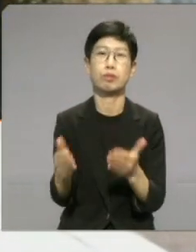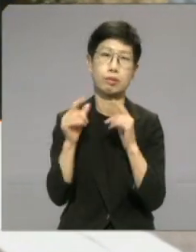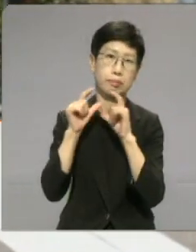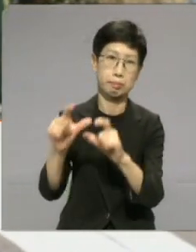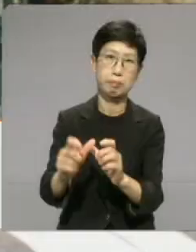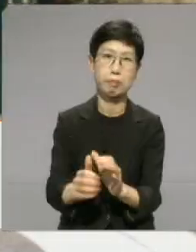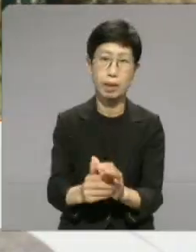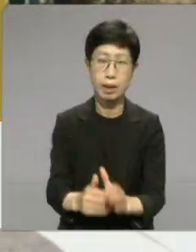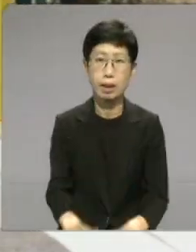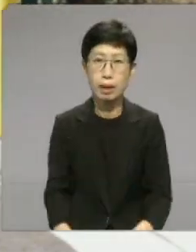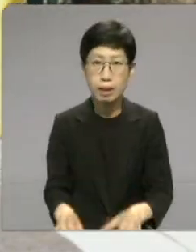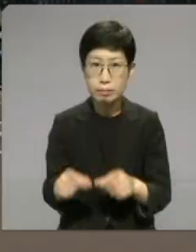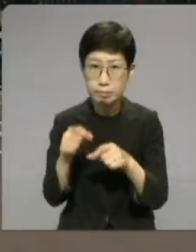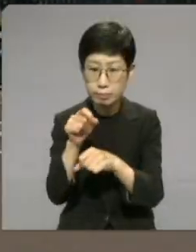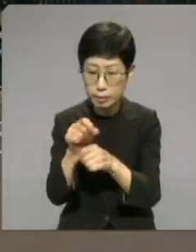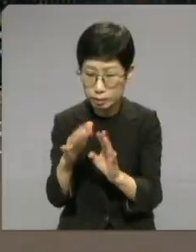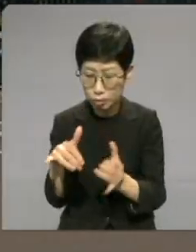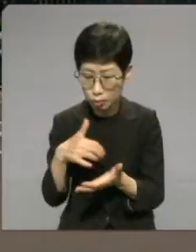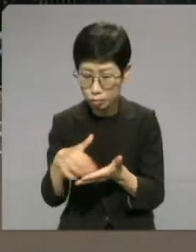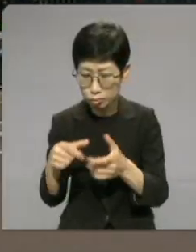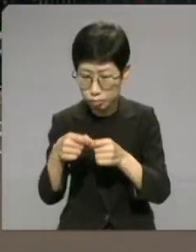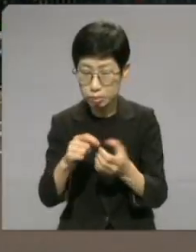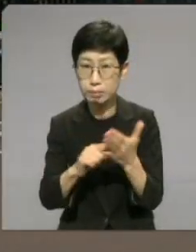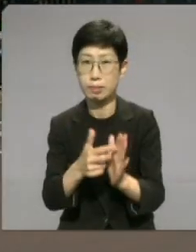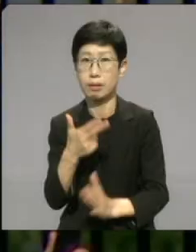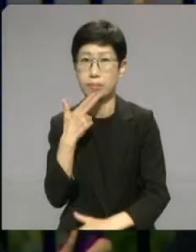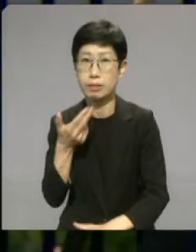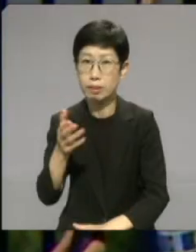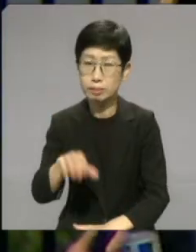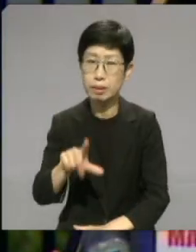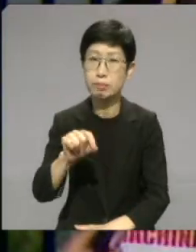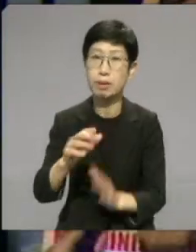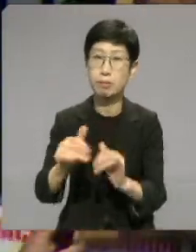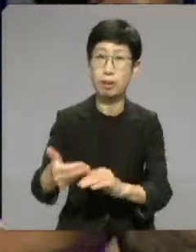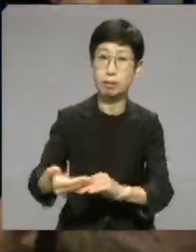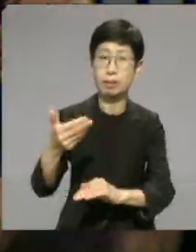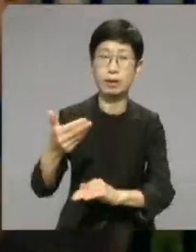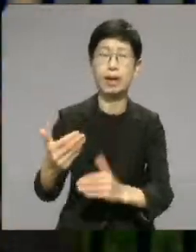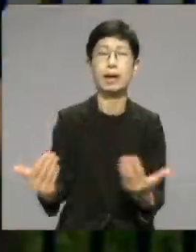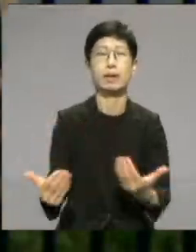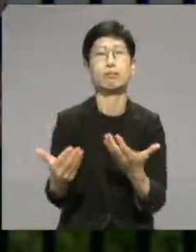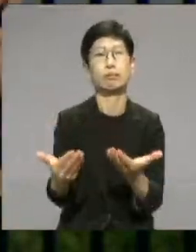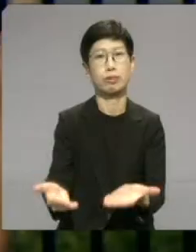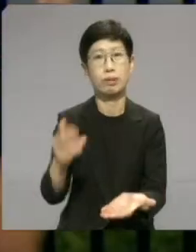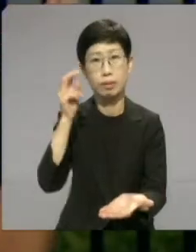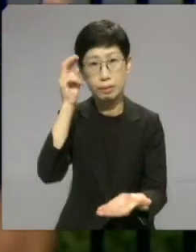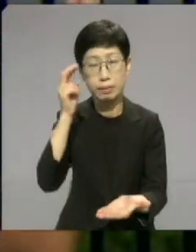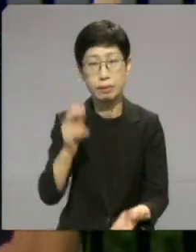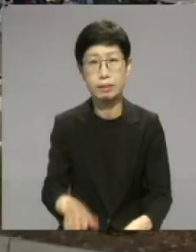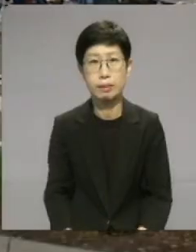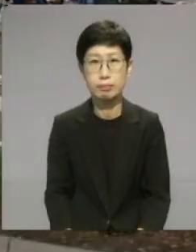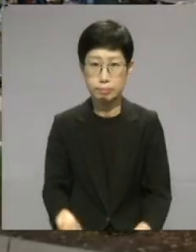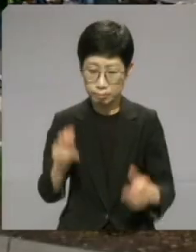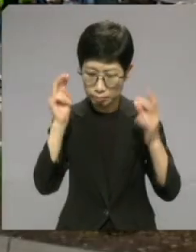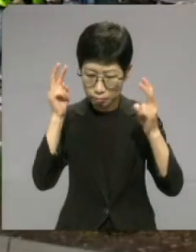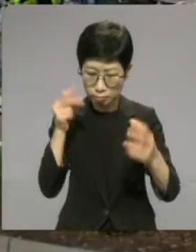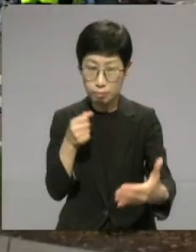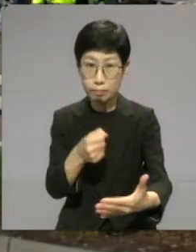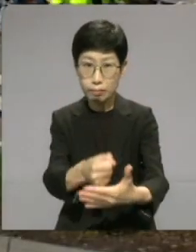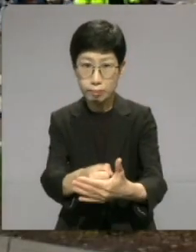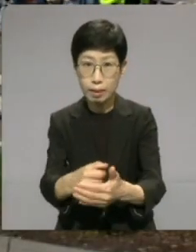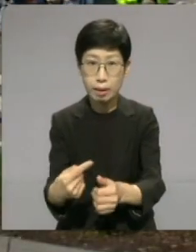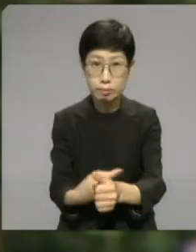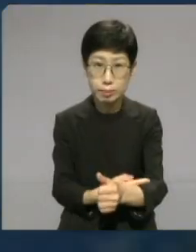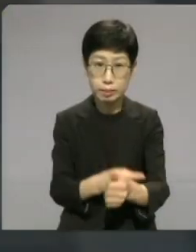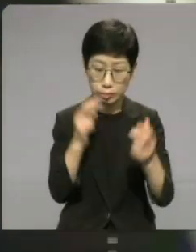사 적 인원은 밝지 않았지만 수만 명이 휴직 대상이 될 것으로 추정됩니다 회사의 이런 결정은 노사